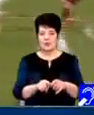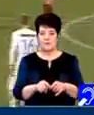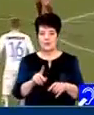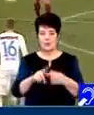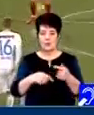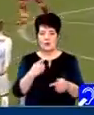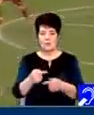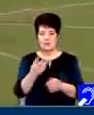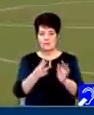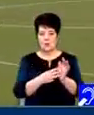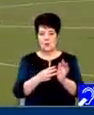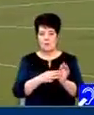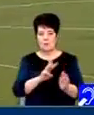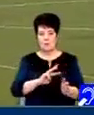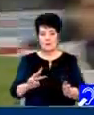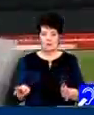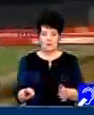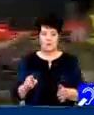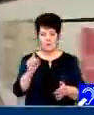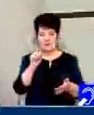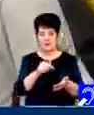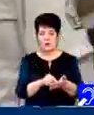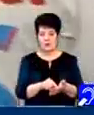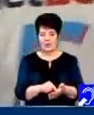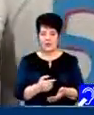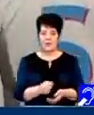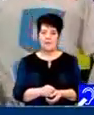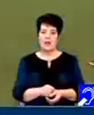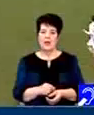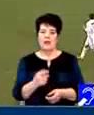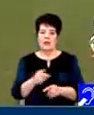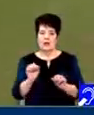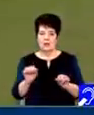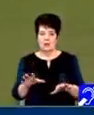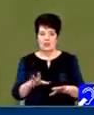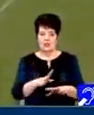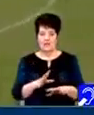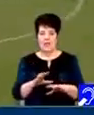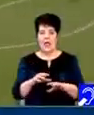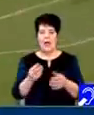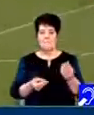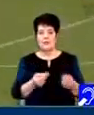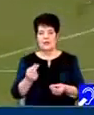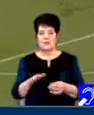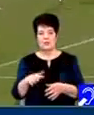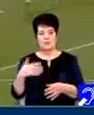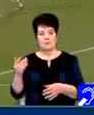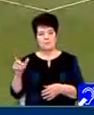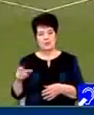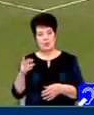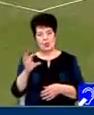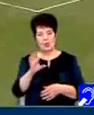urmat peste 8 minute de Pintilie pentru o intrare la Hoban. Deac putea închide meciul din pasa lui Mailat și în loc